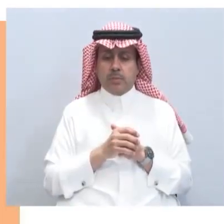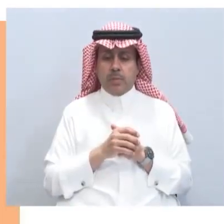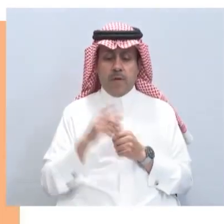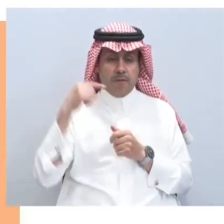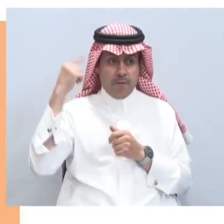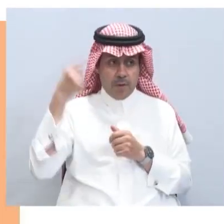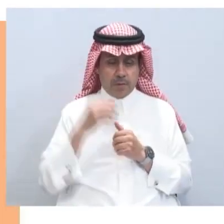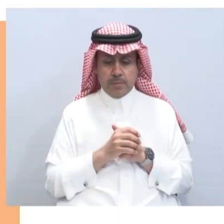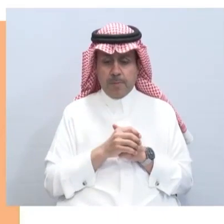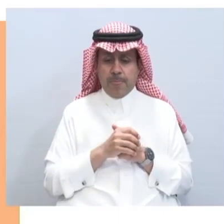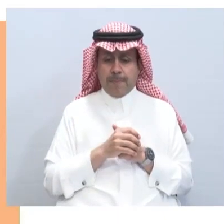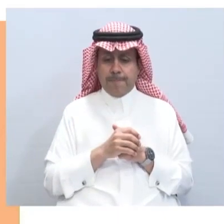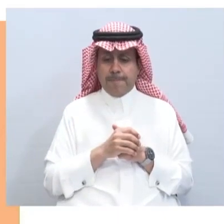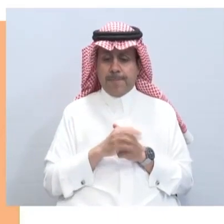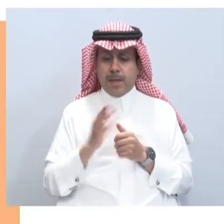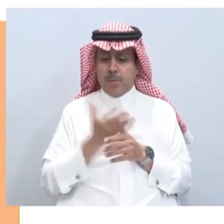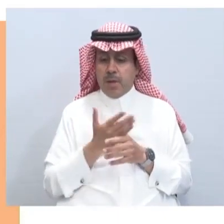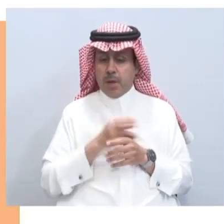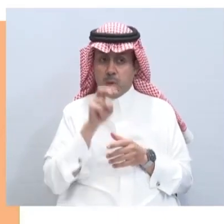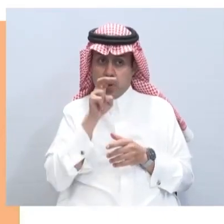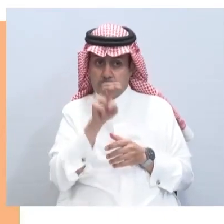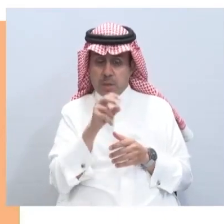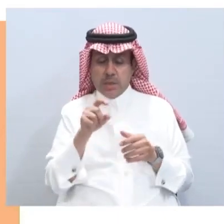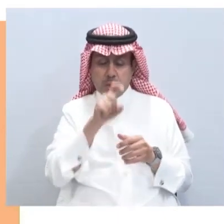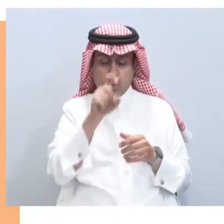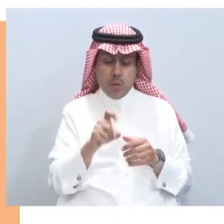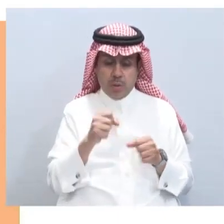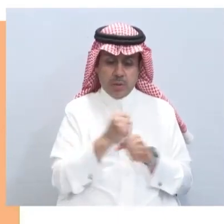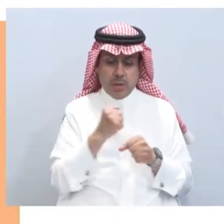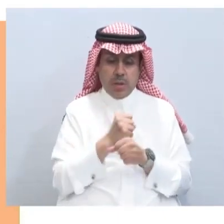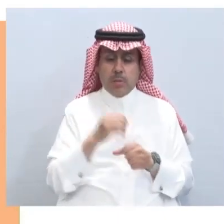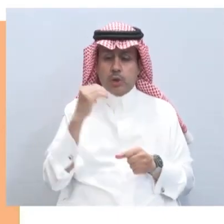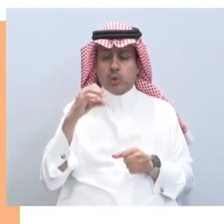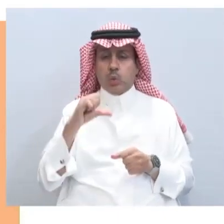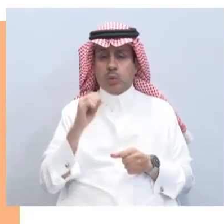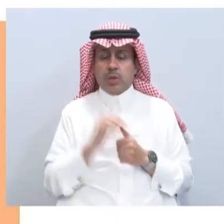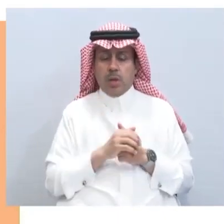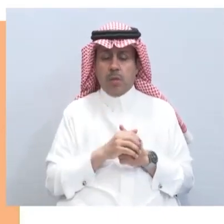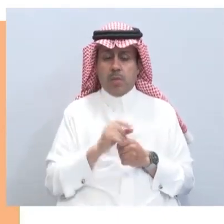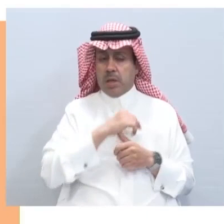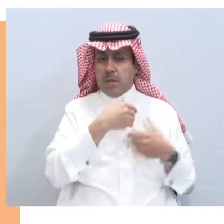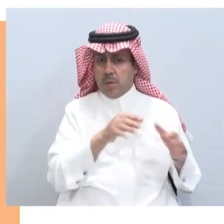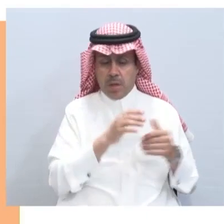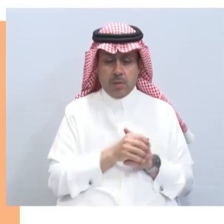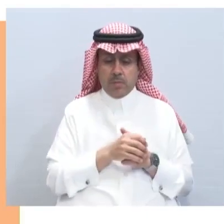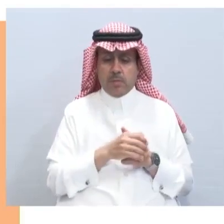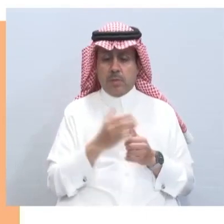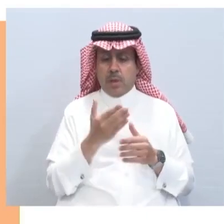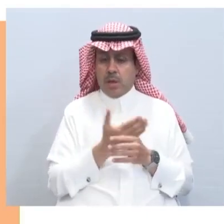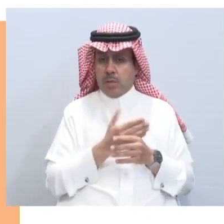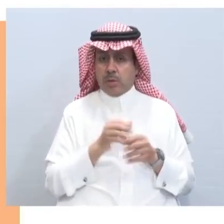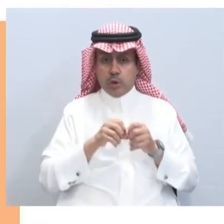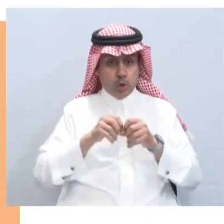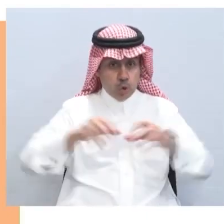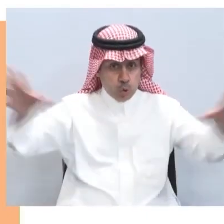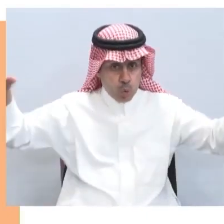ايضا لدينا للتساؤل التالي في رايك لماذا نركز على استخدام جوجل دون غيره من المحركات الاخرى ذكرنا النظره